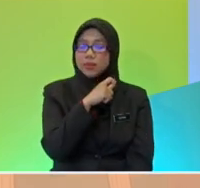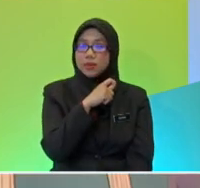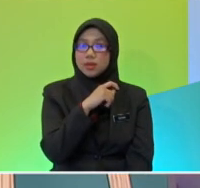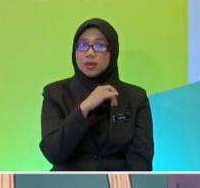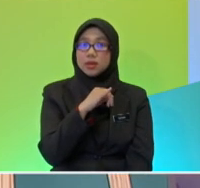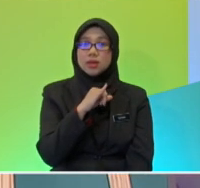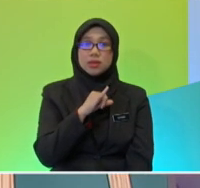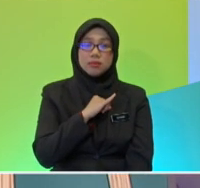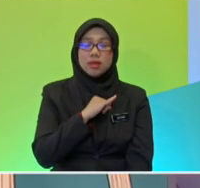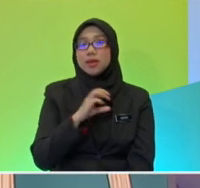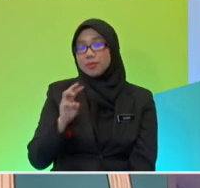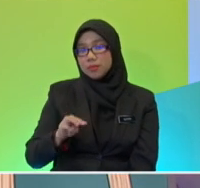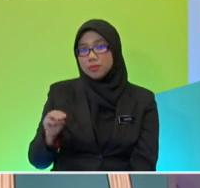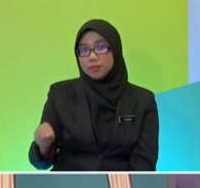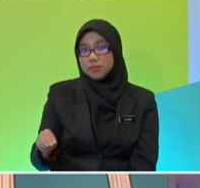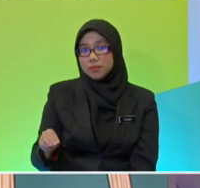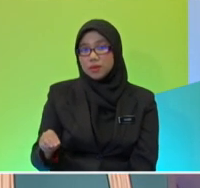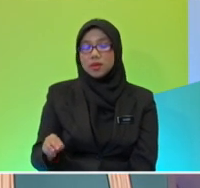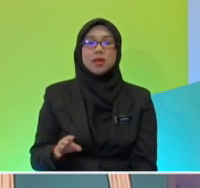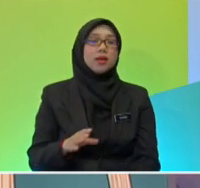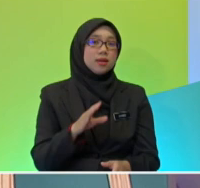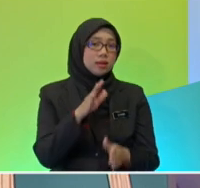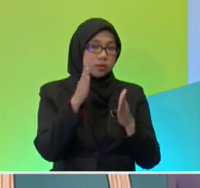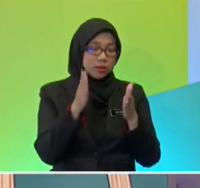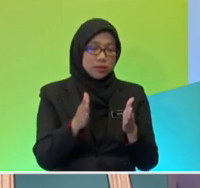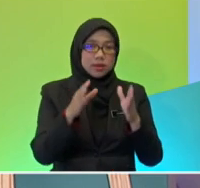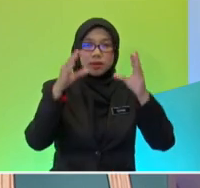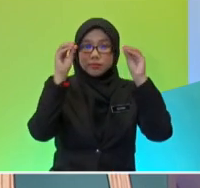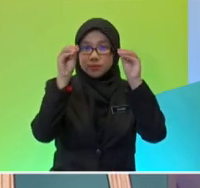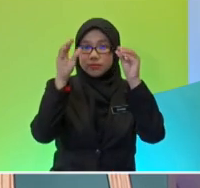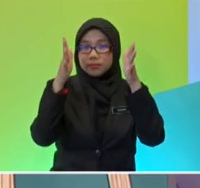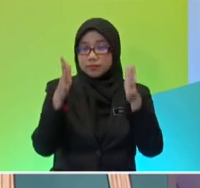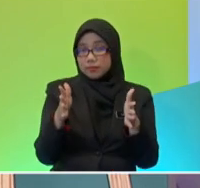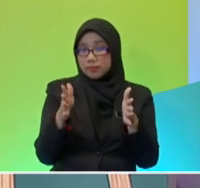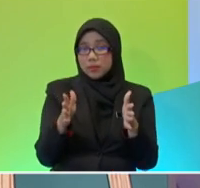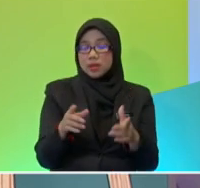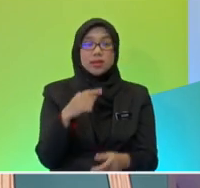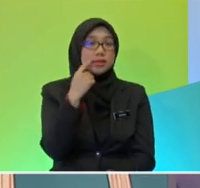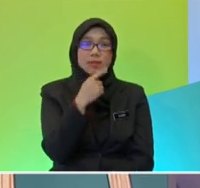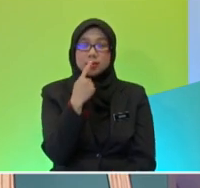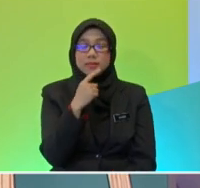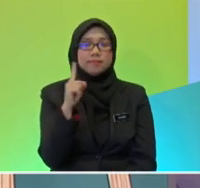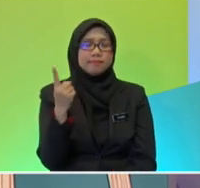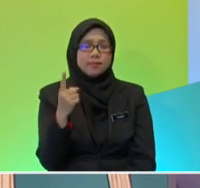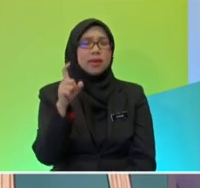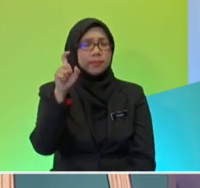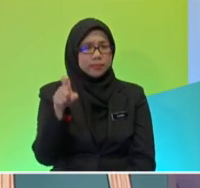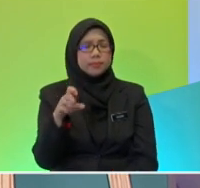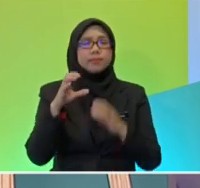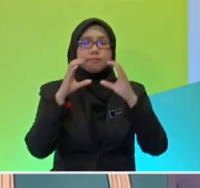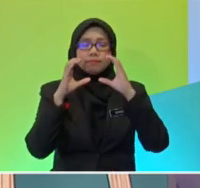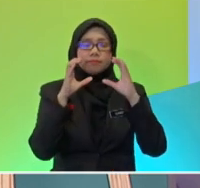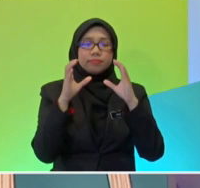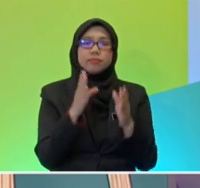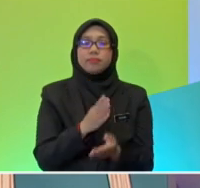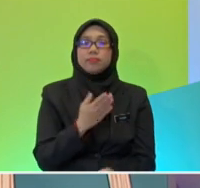soal sebagai seorang murid atau sebagai seorang guru tak Kirimlah sebagai seorang hamba Allah hendaklah wajib bercakap benar pada